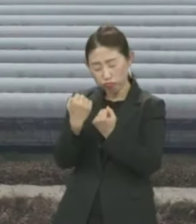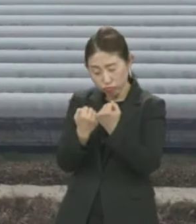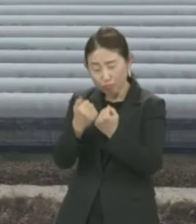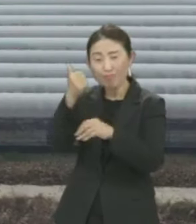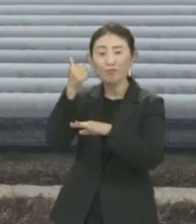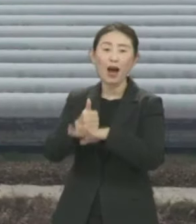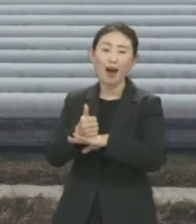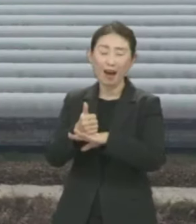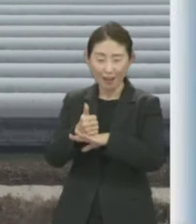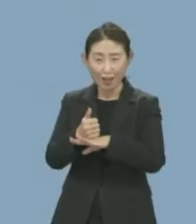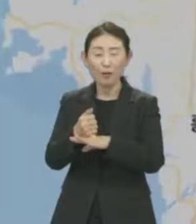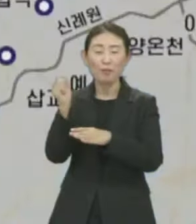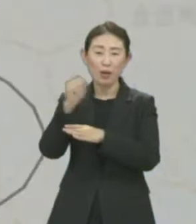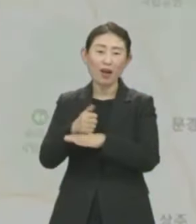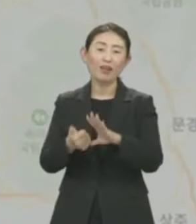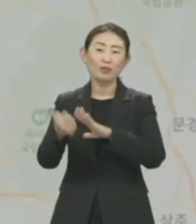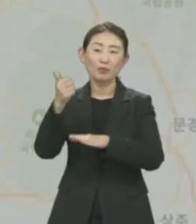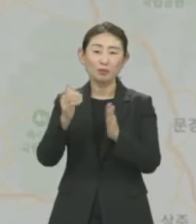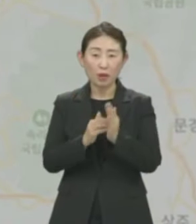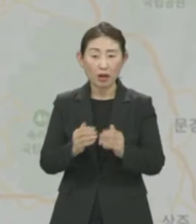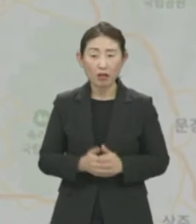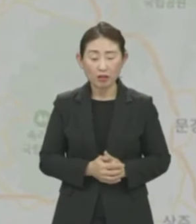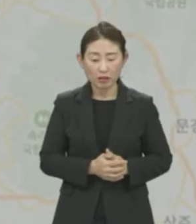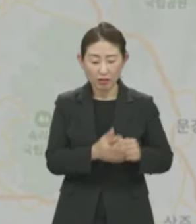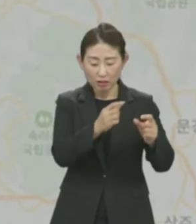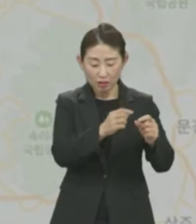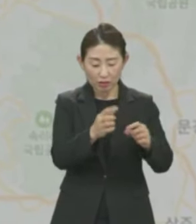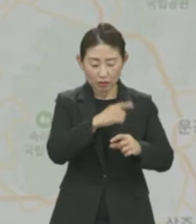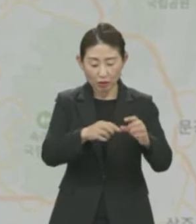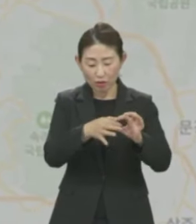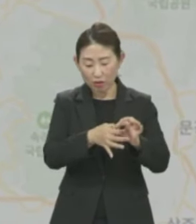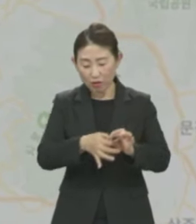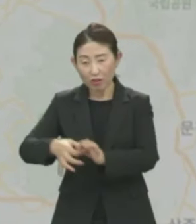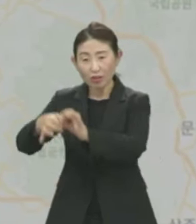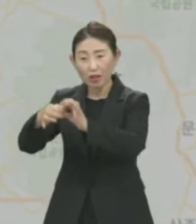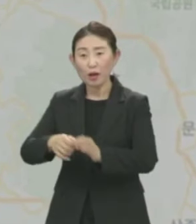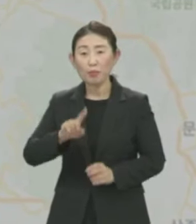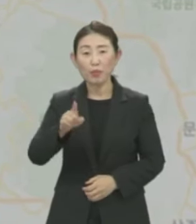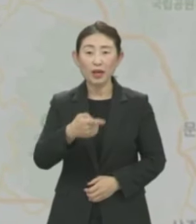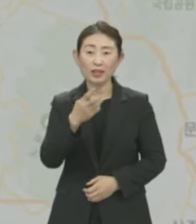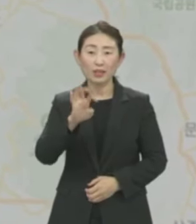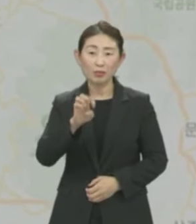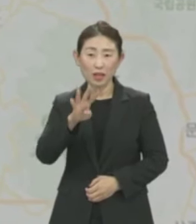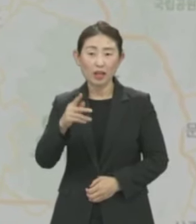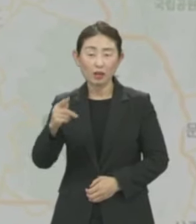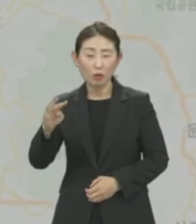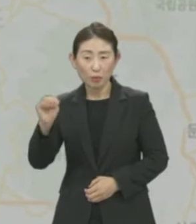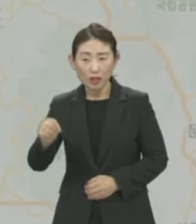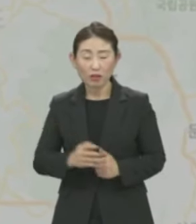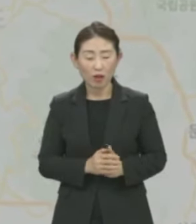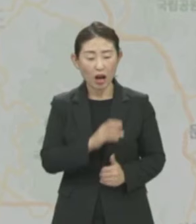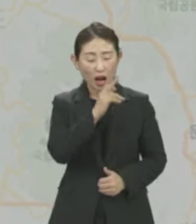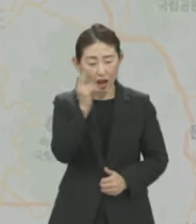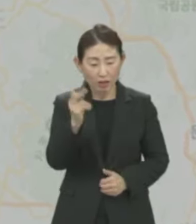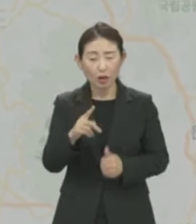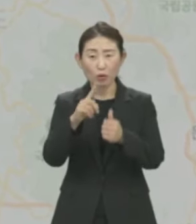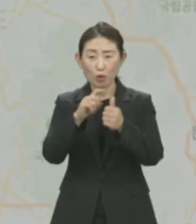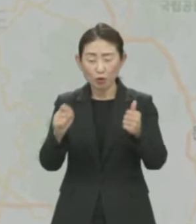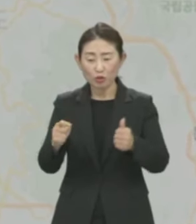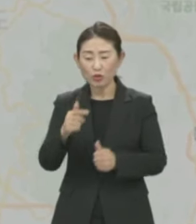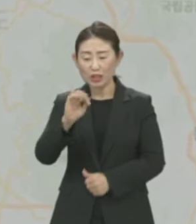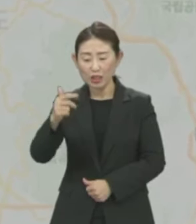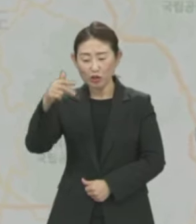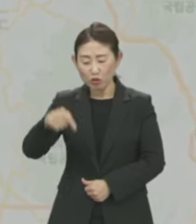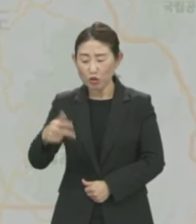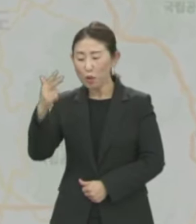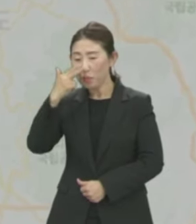제안해 이뤄낸 성과입니다. 총 연장 144.8km로 천안과 아산, 홍성, 인주, 평택 등